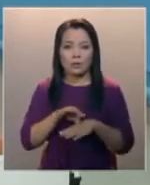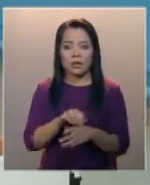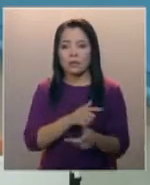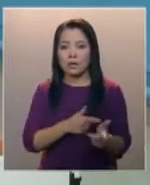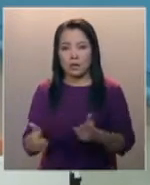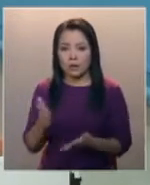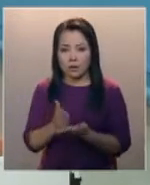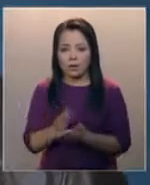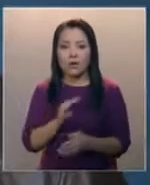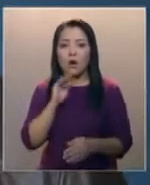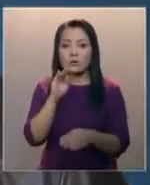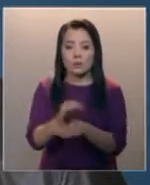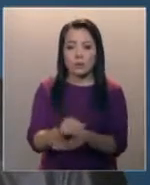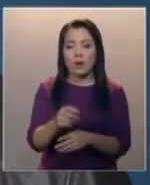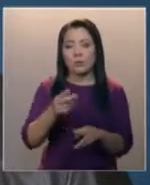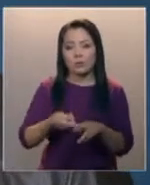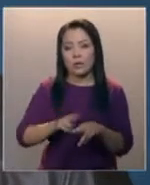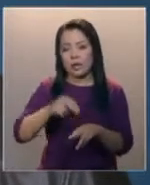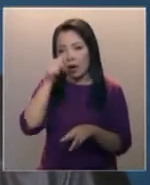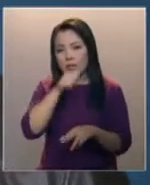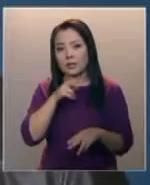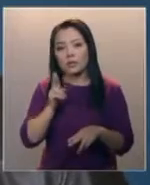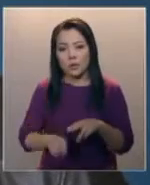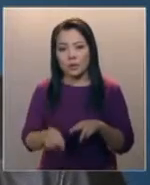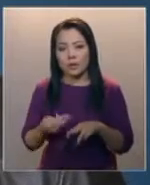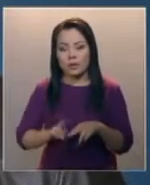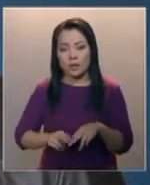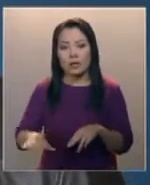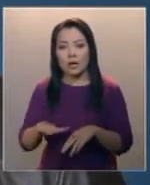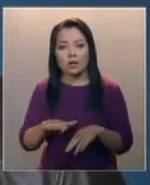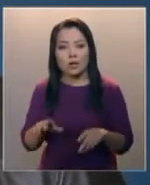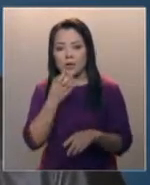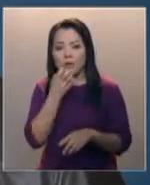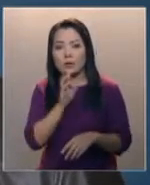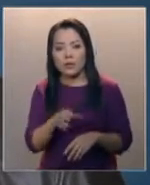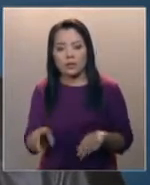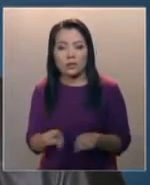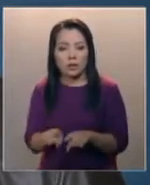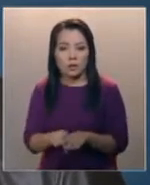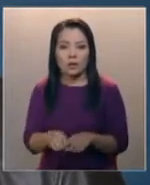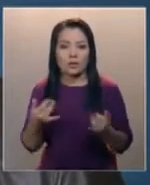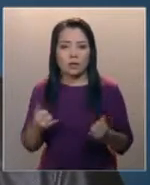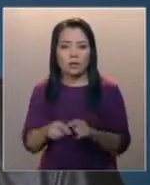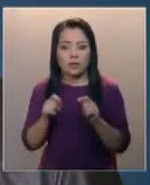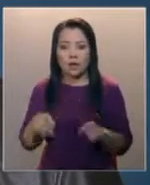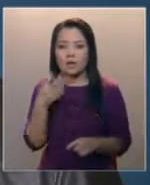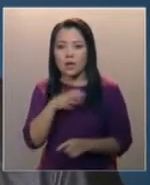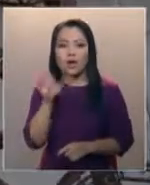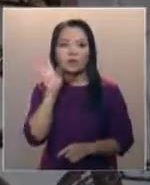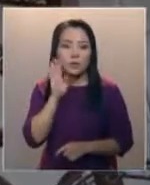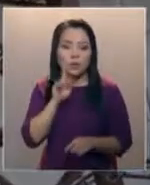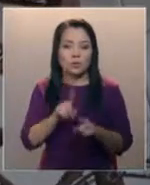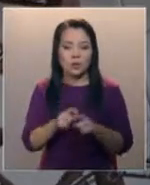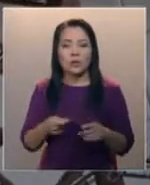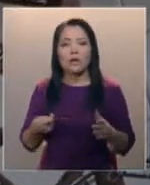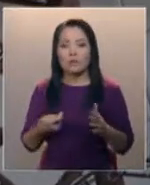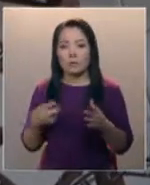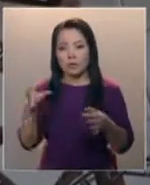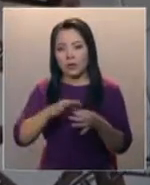Енді алла жазса осы айдың соңына шейін сол жағалаудың жылуы бар, жаңағы жылы ыстық суы бар, оны қоса